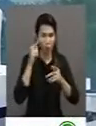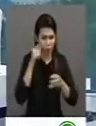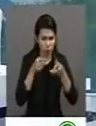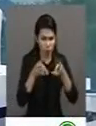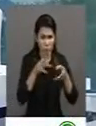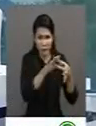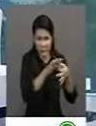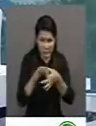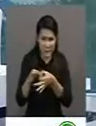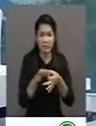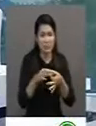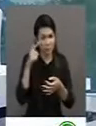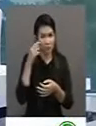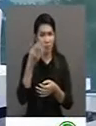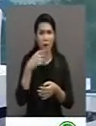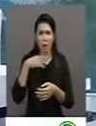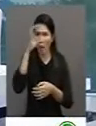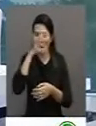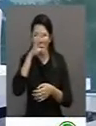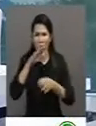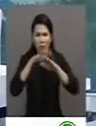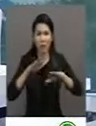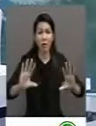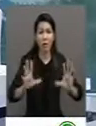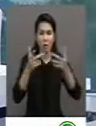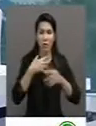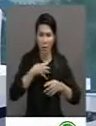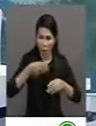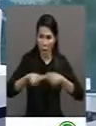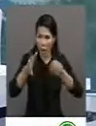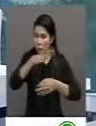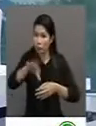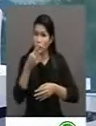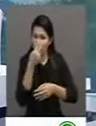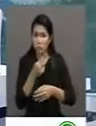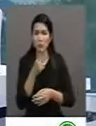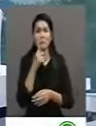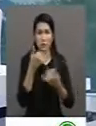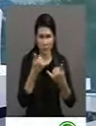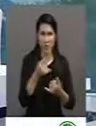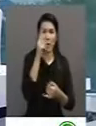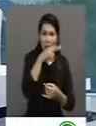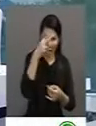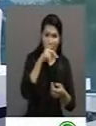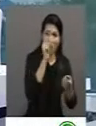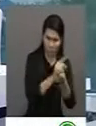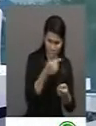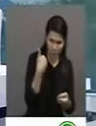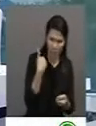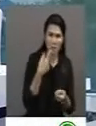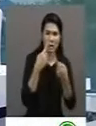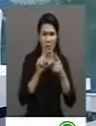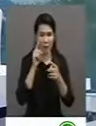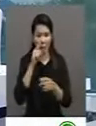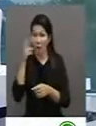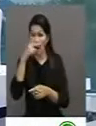องทางทางออนไลน์โซเชียลนี่แหละค่ะประกาศตามหาเด็กและให้ทุกคนเนี่ยคือเห็นข้อมูลพร้อมกันเลย ค่ะคือส่วนหนึ่งเนี่ยก็อาจจะหาเจอนะแต่อีกส่วนหนึ่งเนี่ยนอก